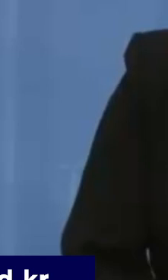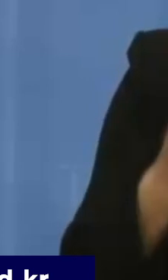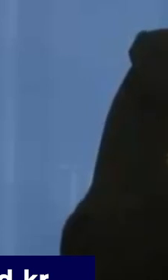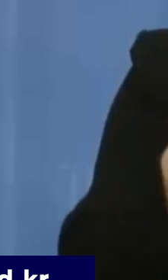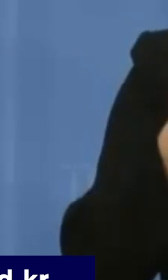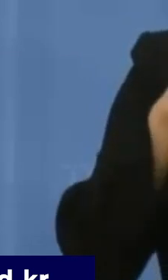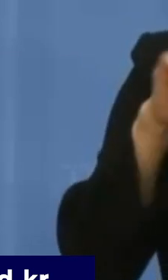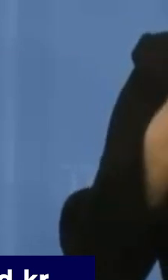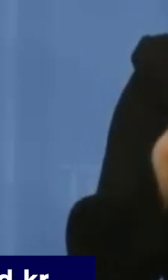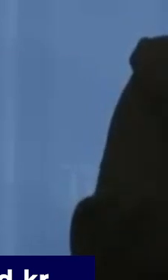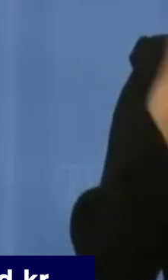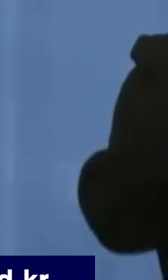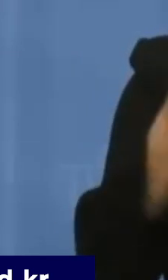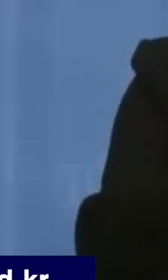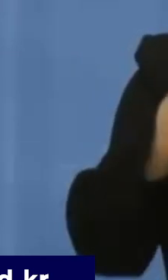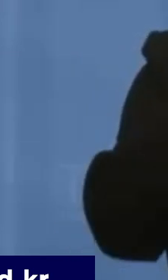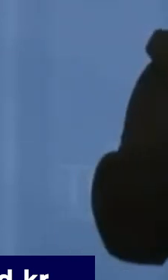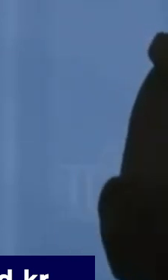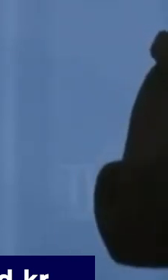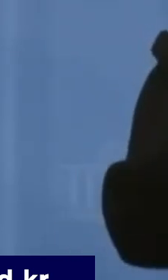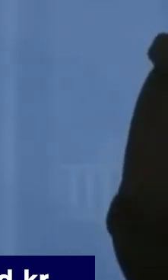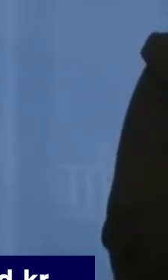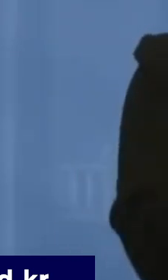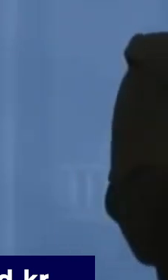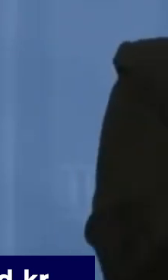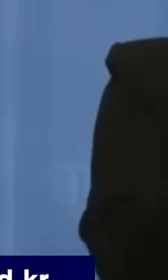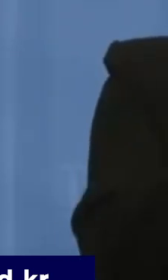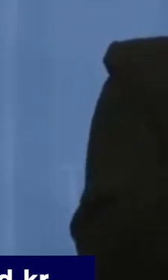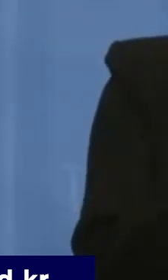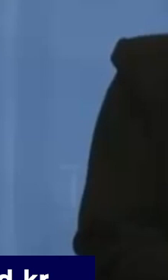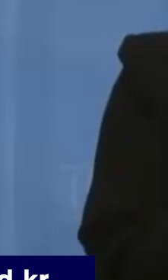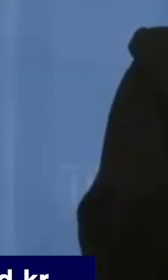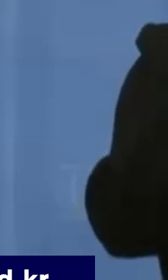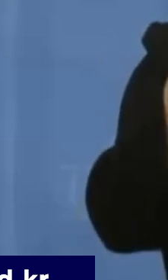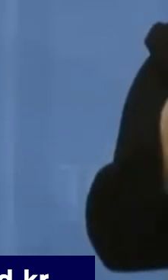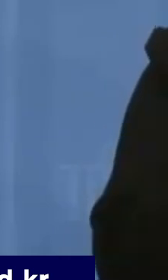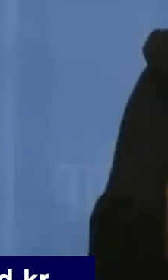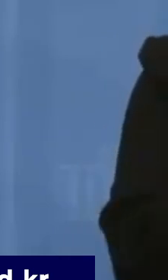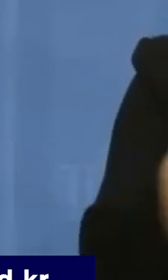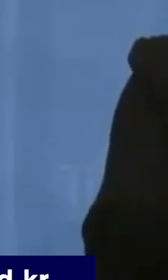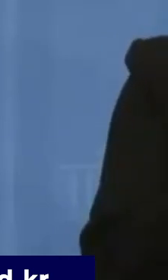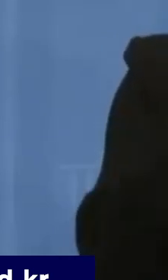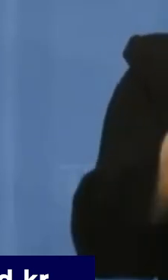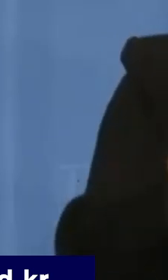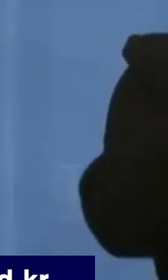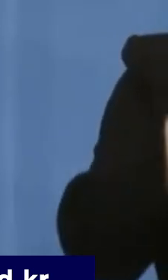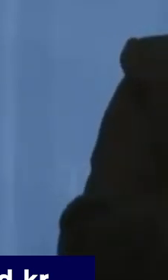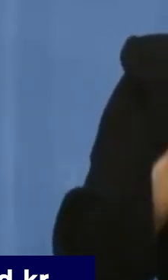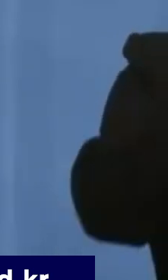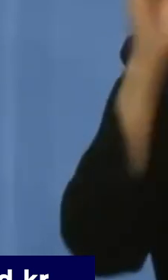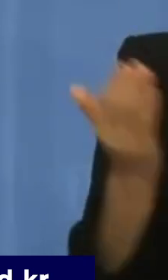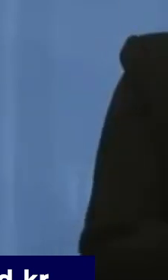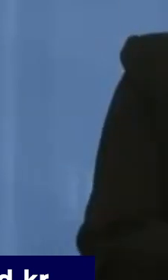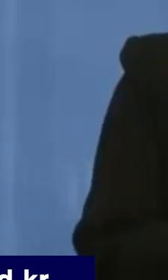둘째, 대장동 특검은 기존 논의대로 대장동 개발 사업과 관련한 불법 자금과 특혜 제공 의혹에 대해